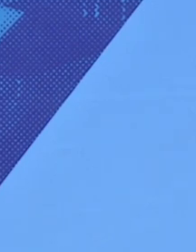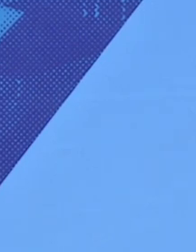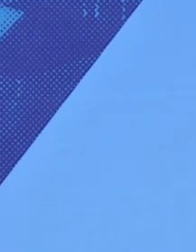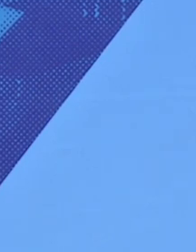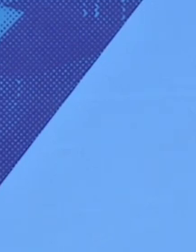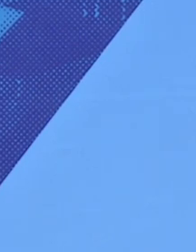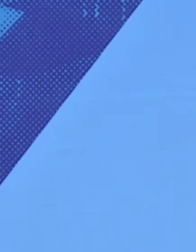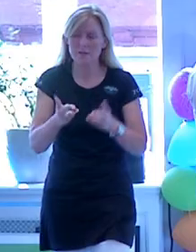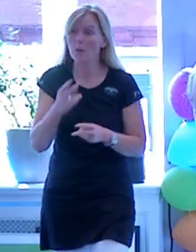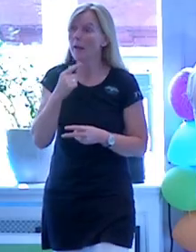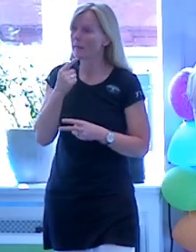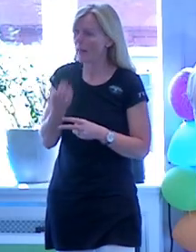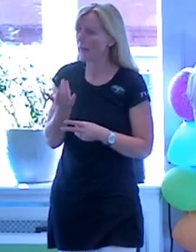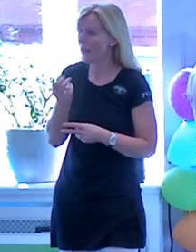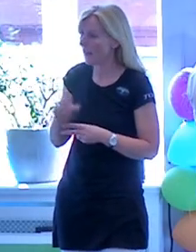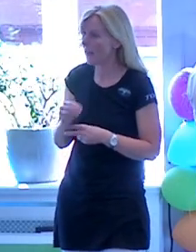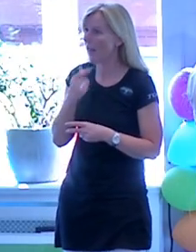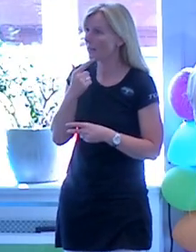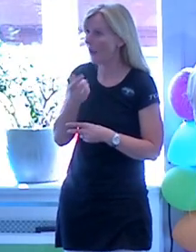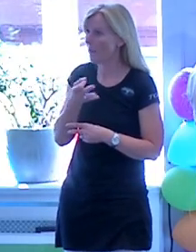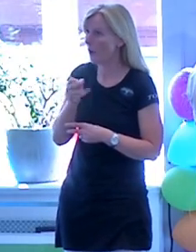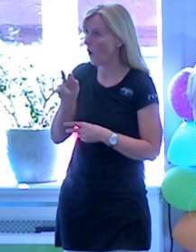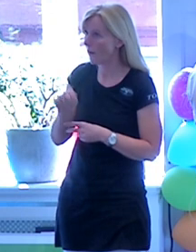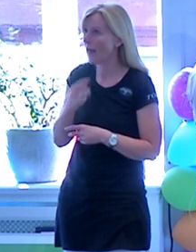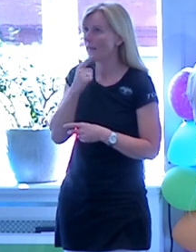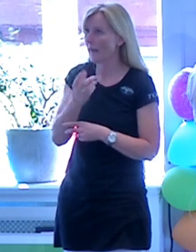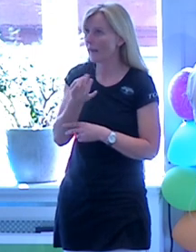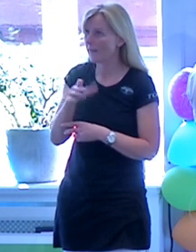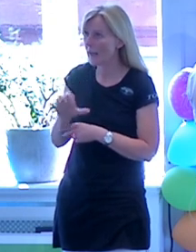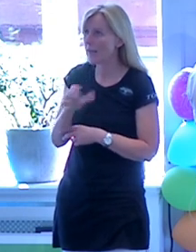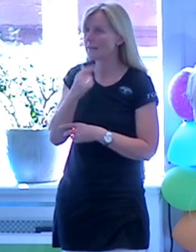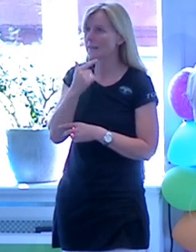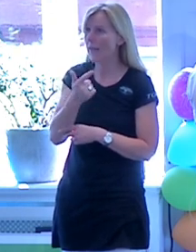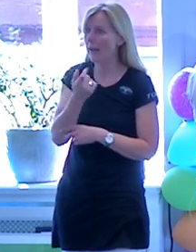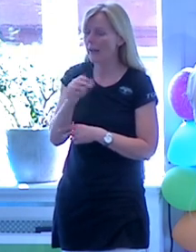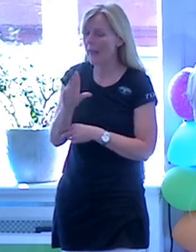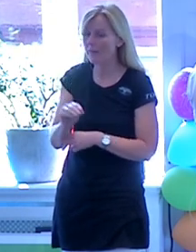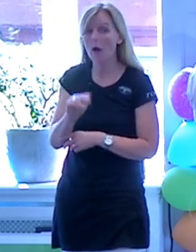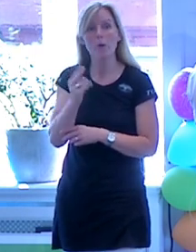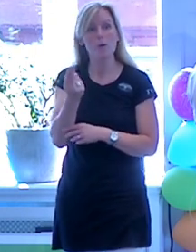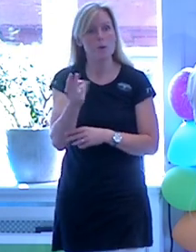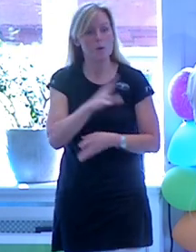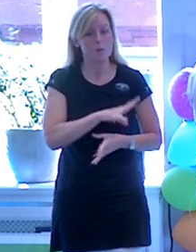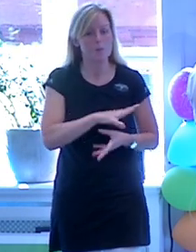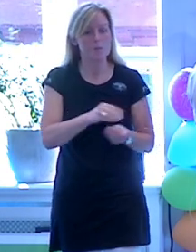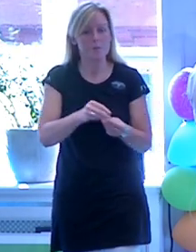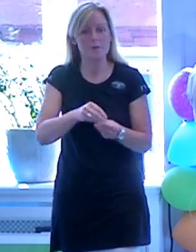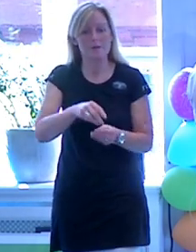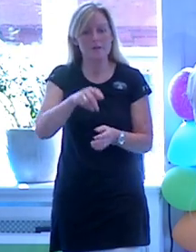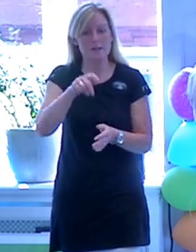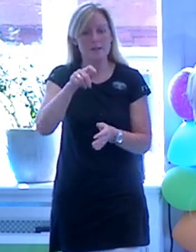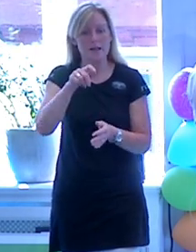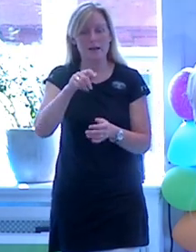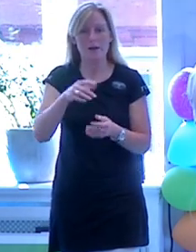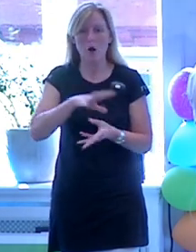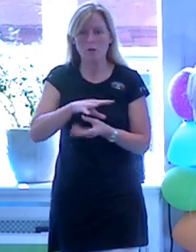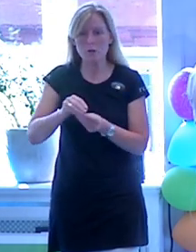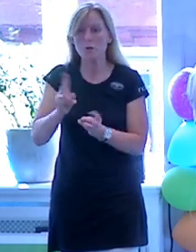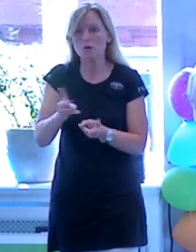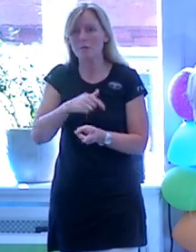Tack så mycket, Carina. Tack så mycket, Per-Arne. Tack, Andreas. Tack, Lena. Och vi landar, tycker jag, som vi startade,